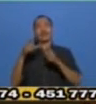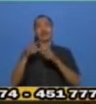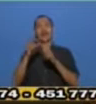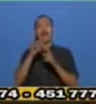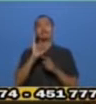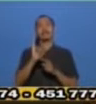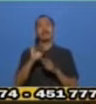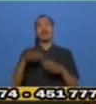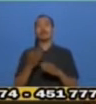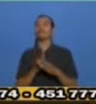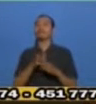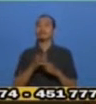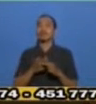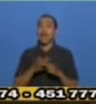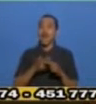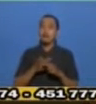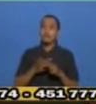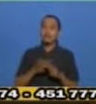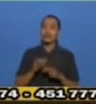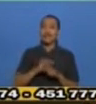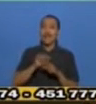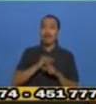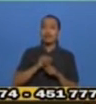dengan imun tubuhnya, maka harus ada